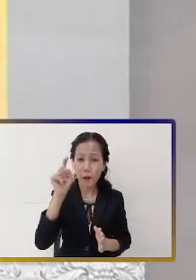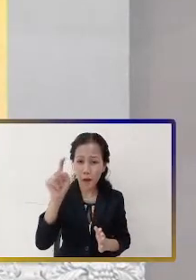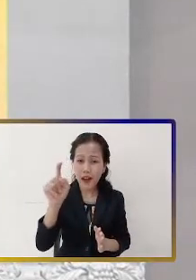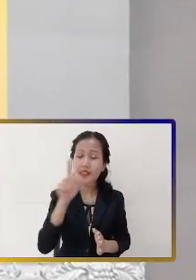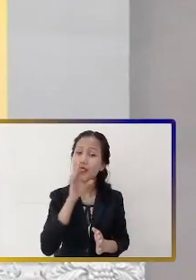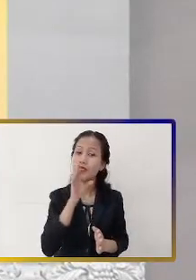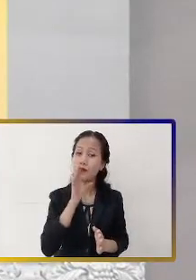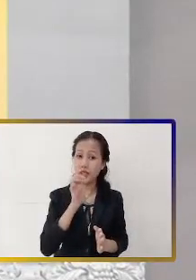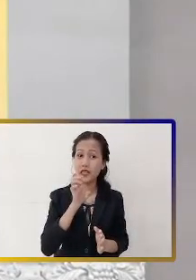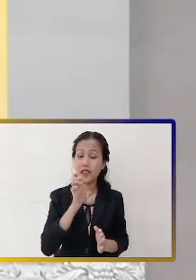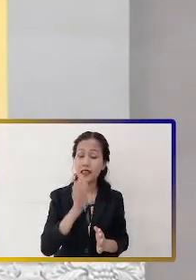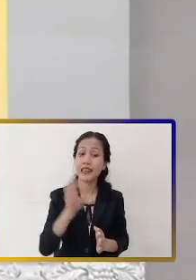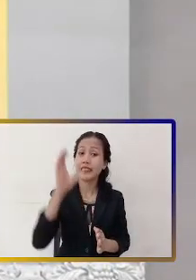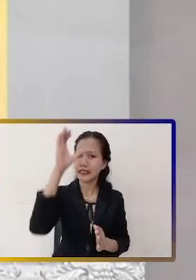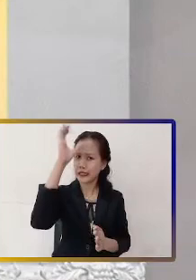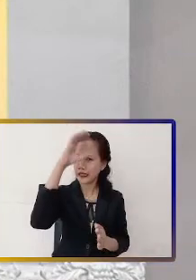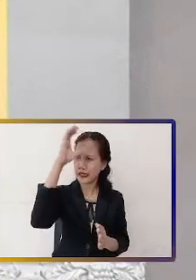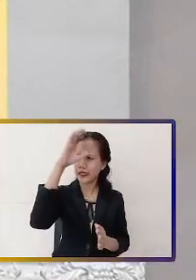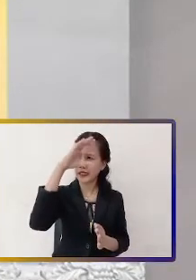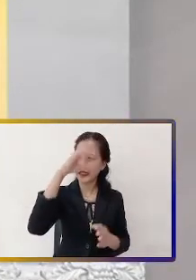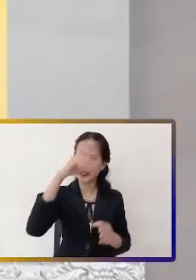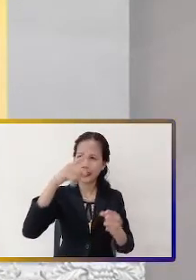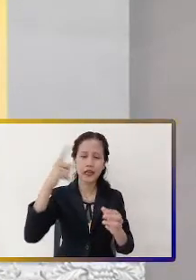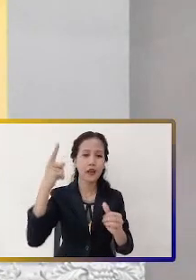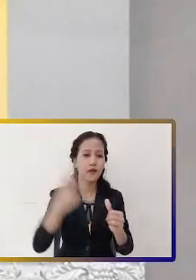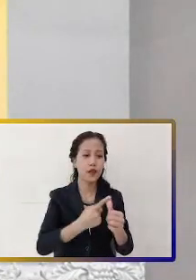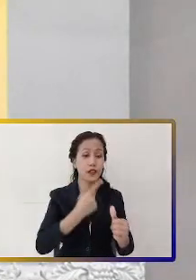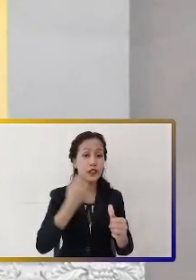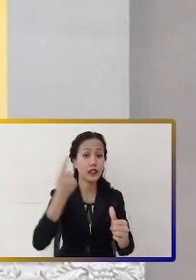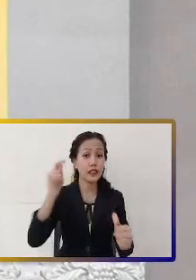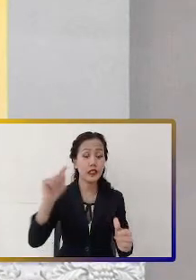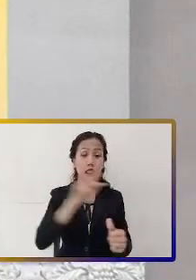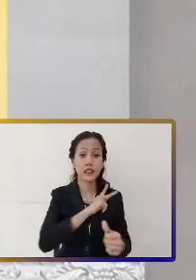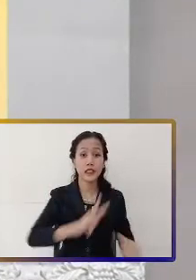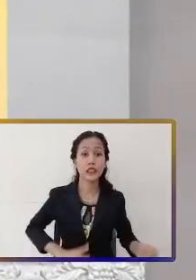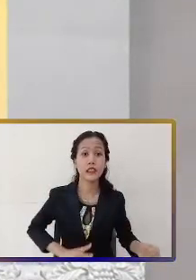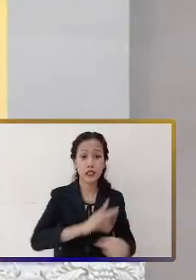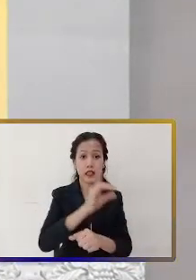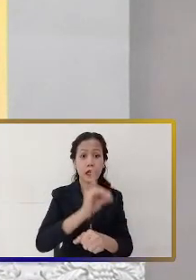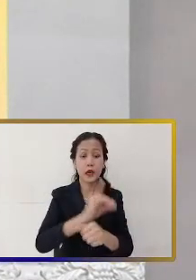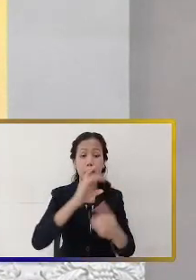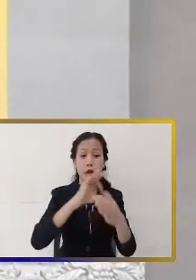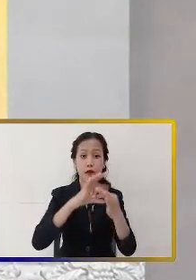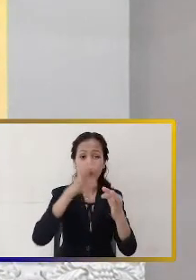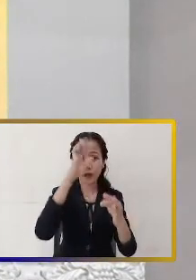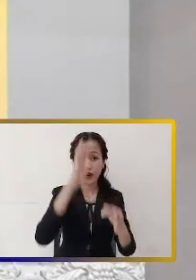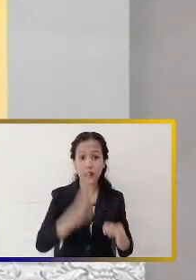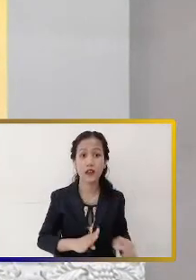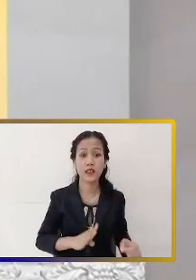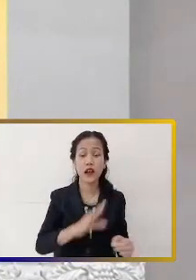God and the righteousness of God. You see, brethren,